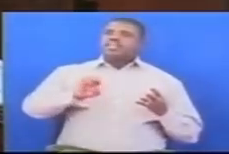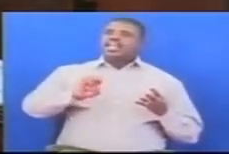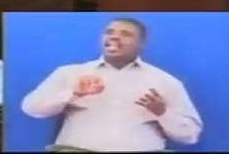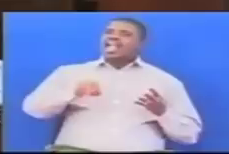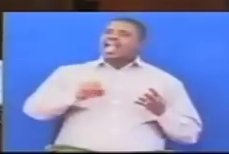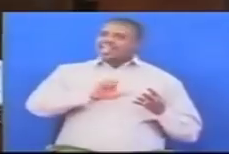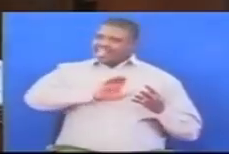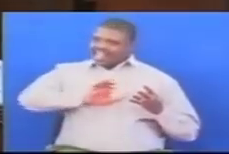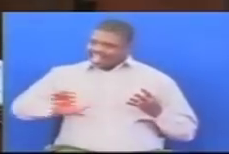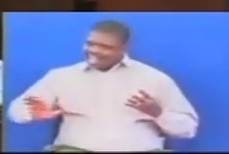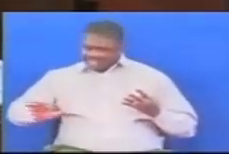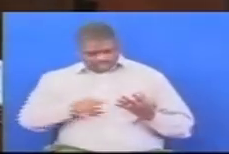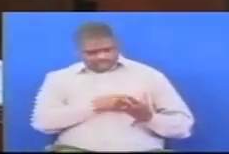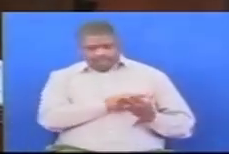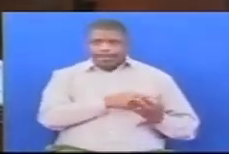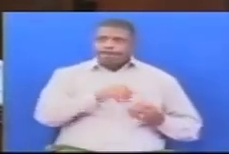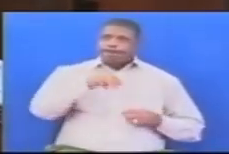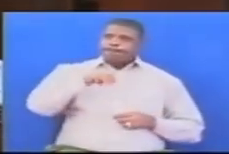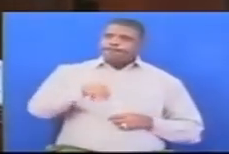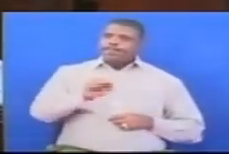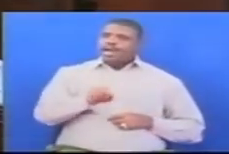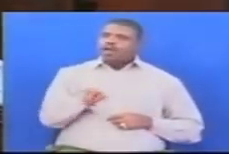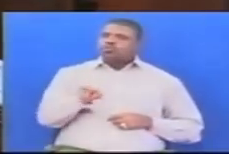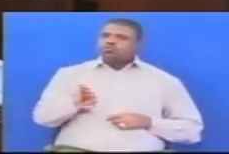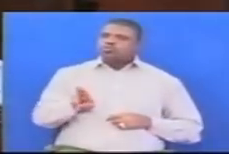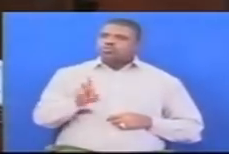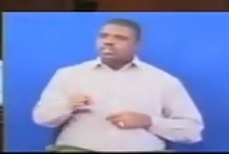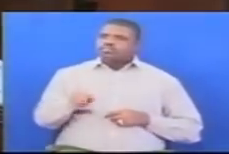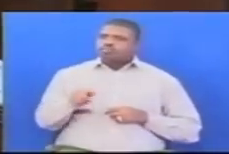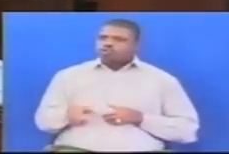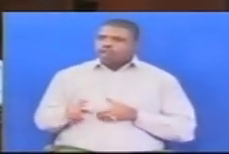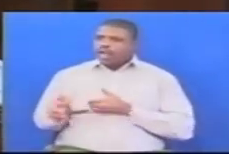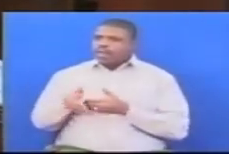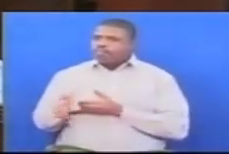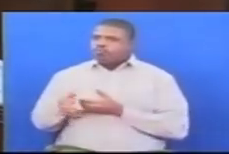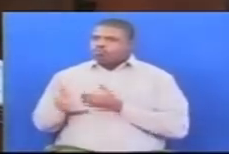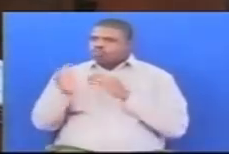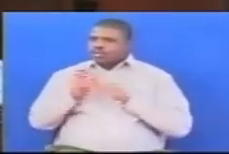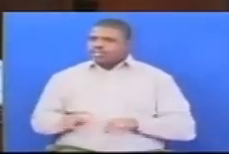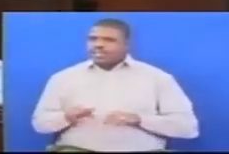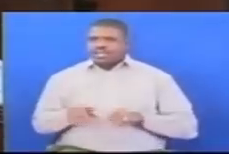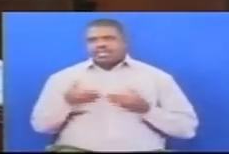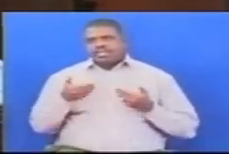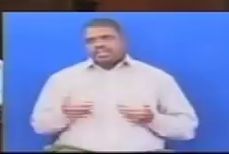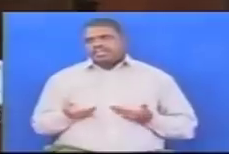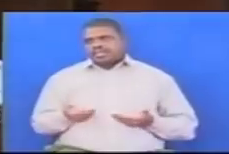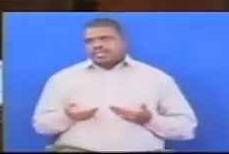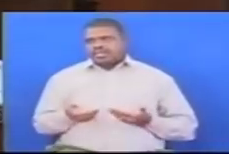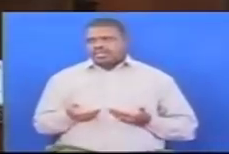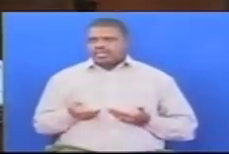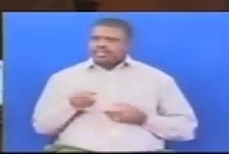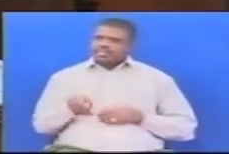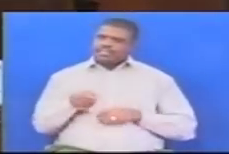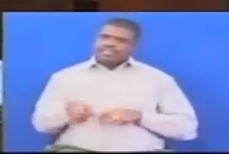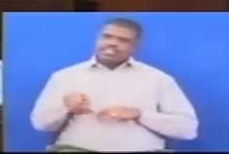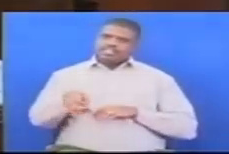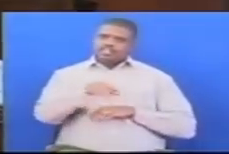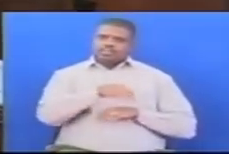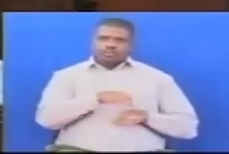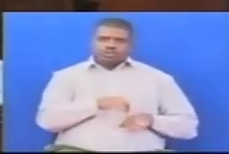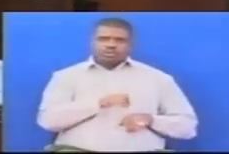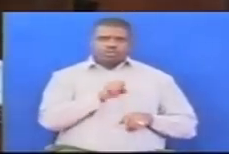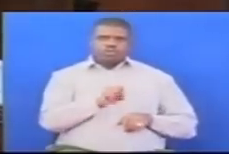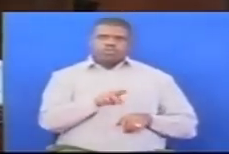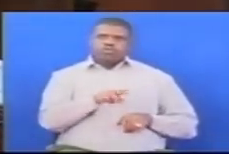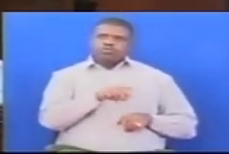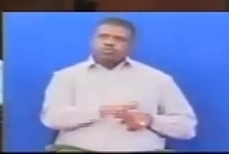tayari, Magu iko njiani kwenda kukamilika. Hii sasa mweka kama kisiwa jimbo la Suvi